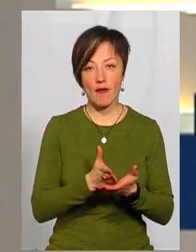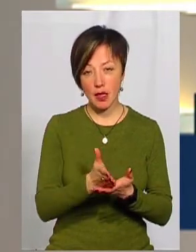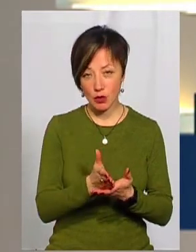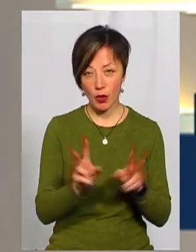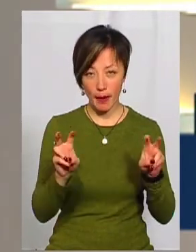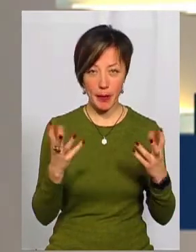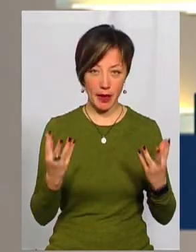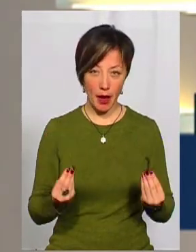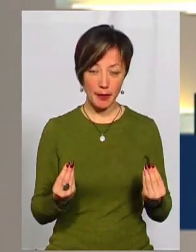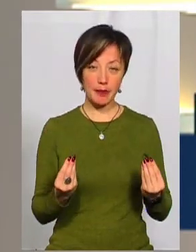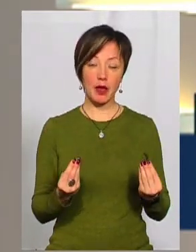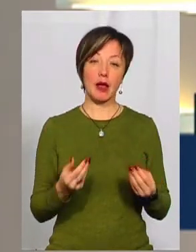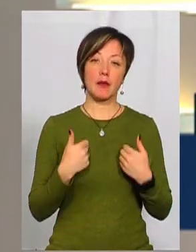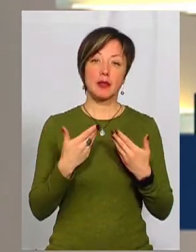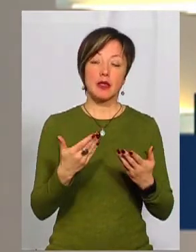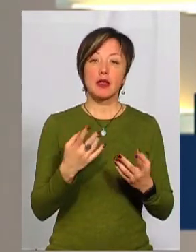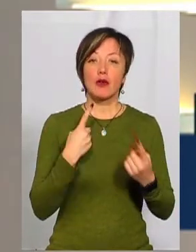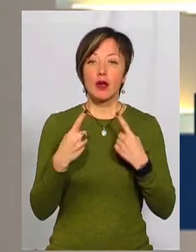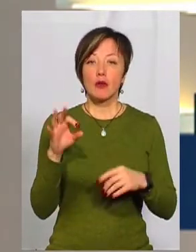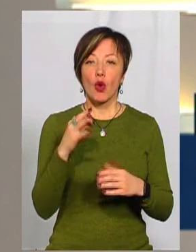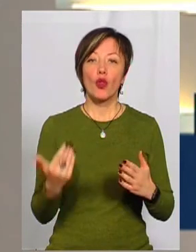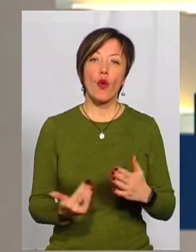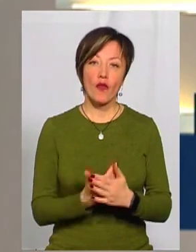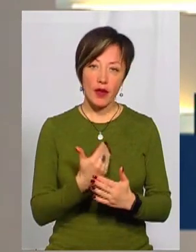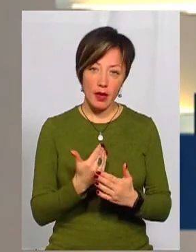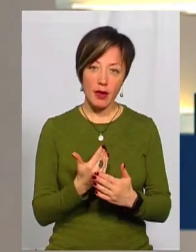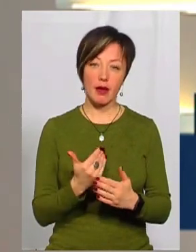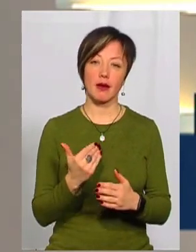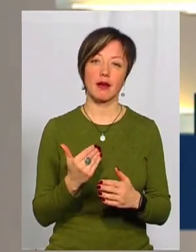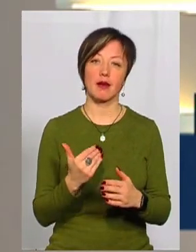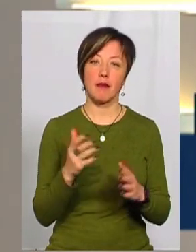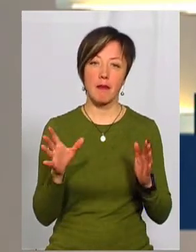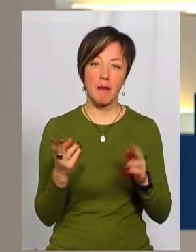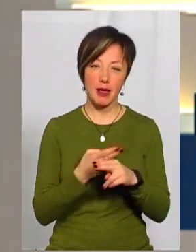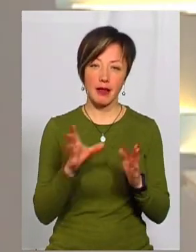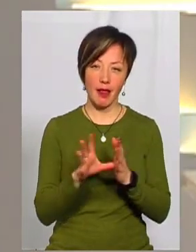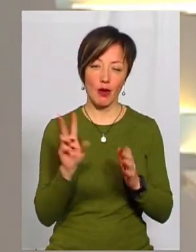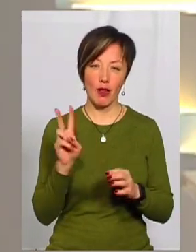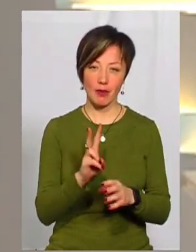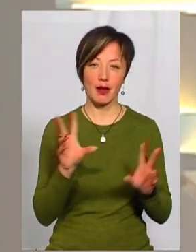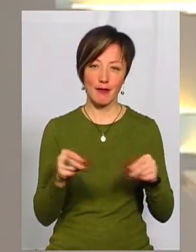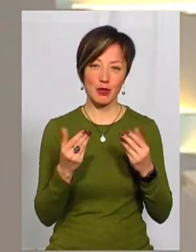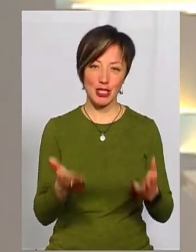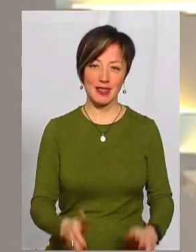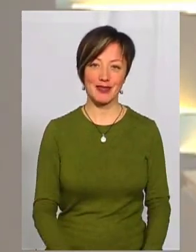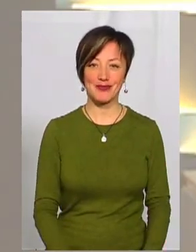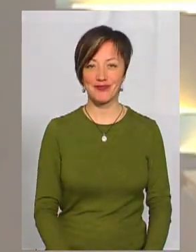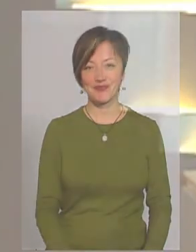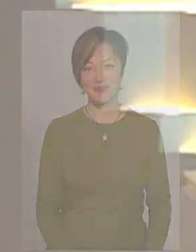радіоверсію «Теми дня». Ми сьогодні говорили про нові автономні тролейбуси. Усім гарного вечора, нехай щастить!